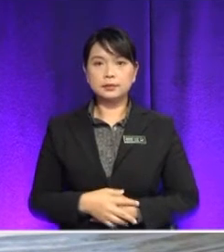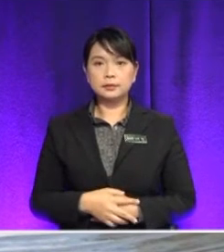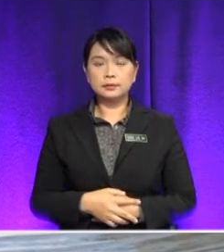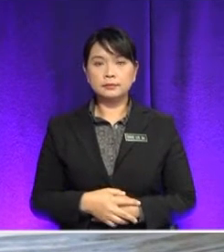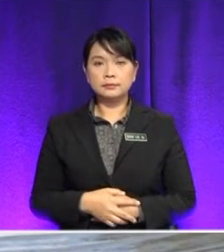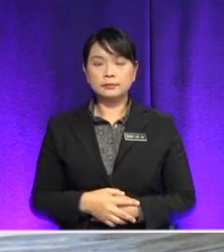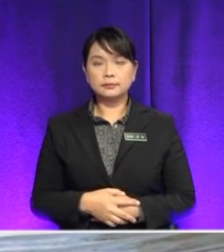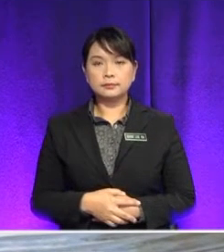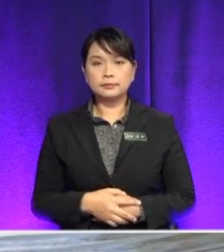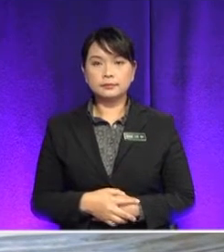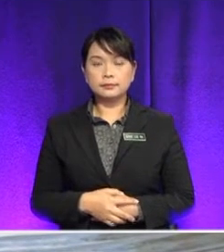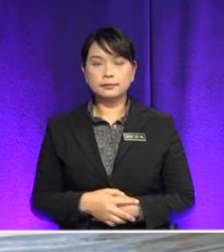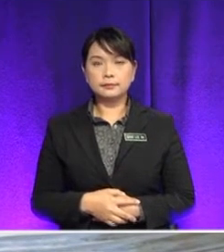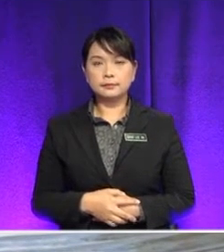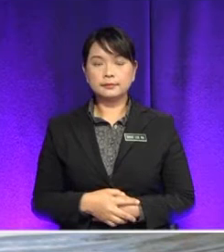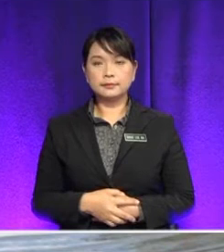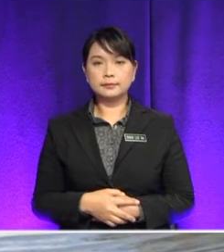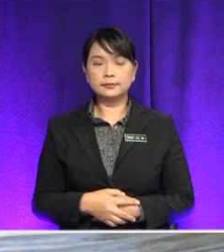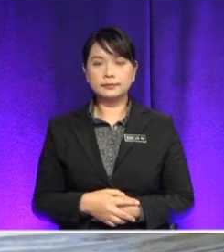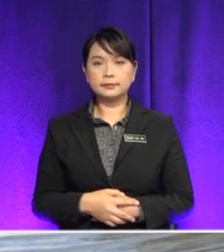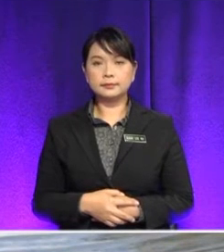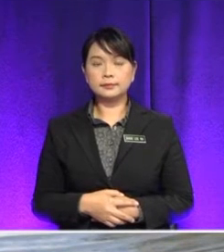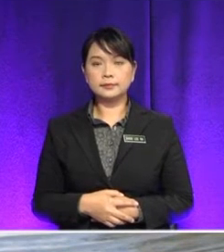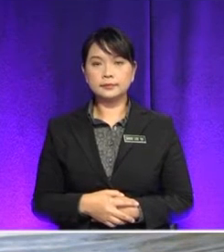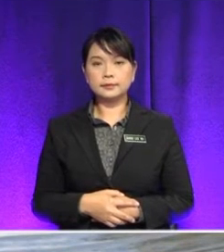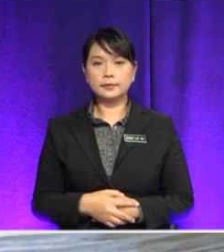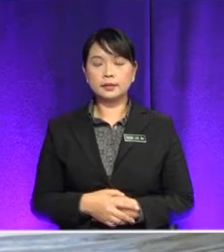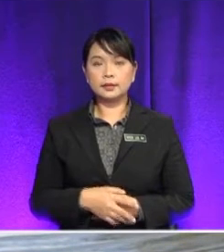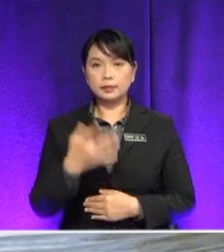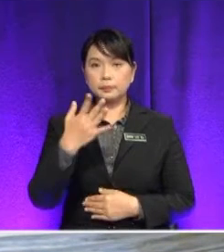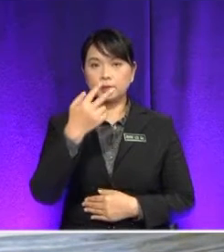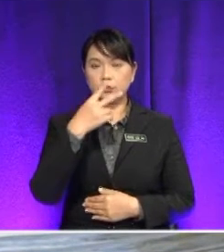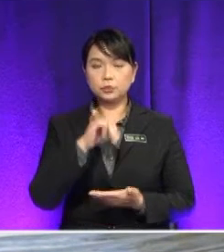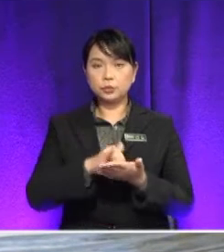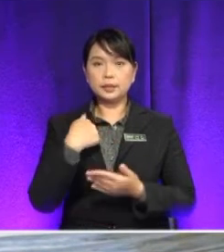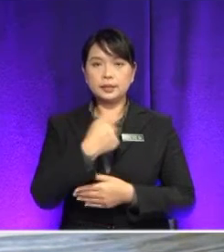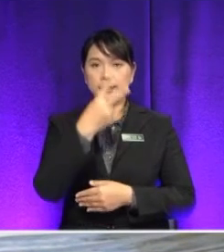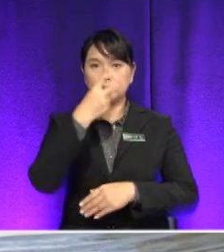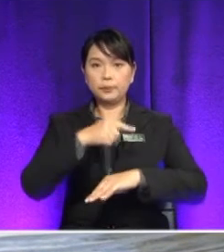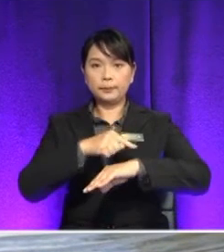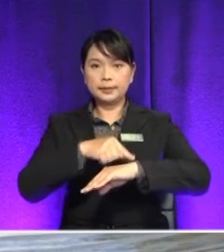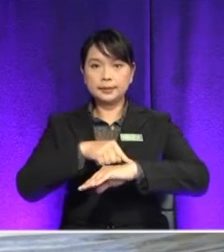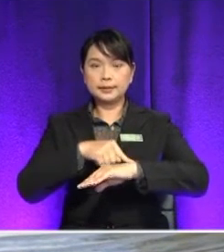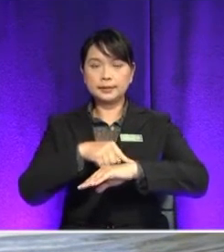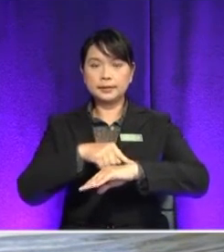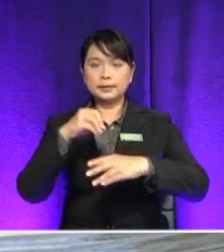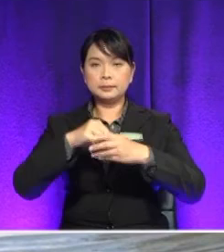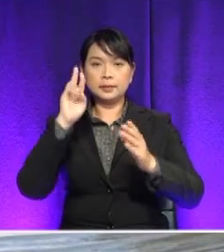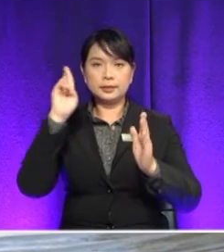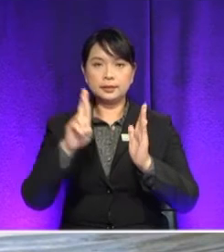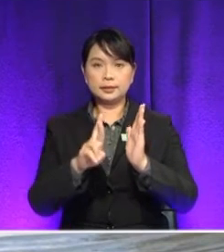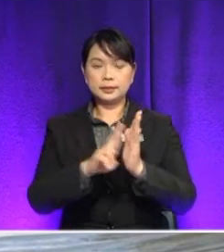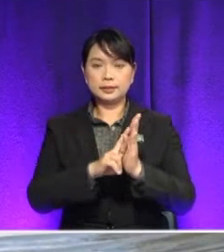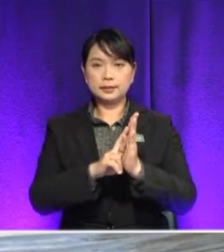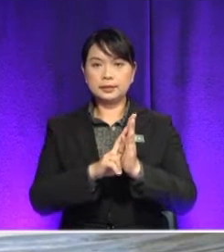122 maka disini kiri-kanan oke yang kedua tempo-tempo bila kita tengok Raja satu persatu tadi bila saya